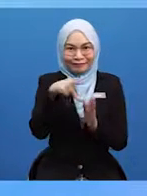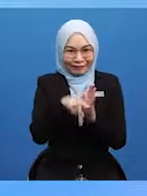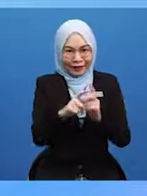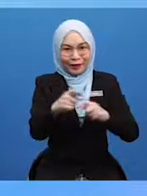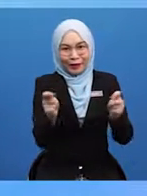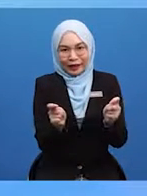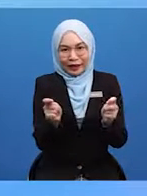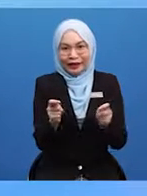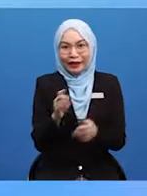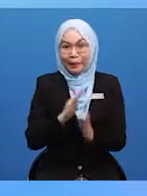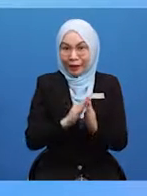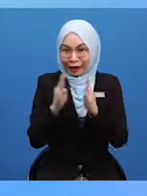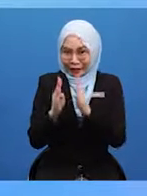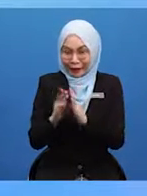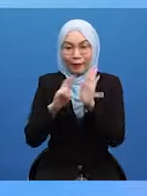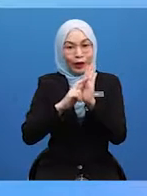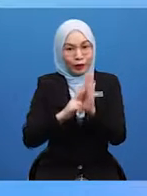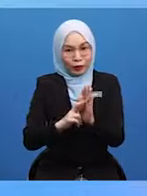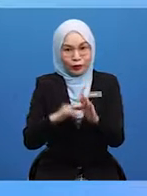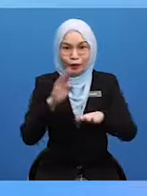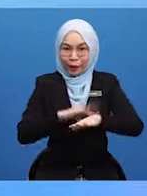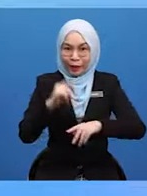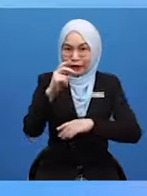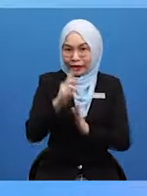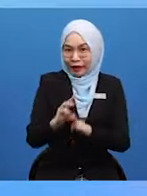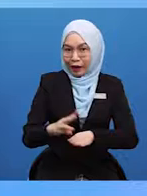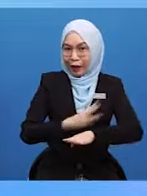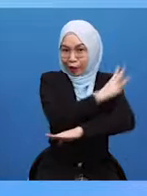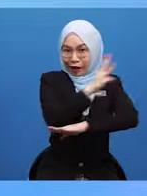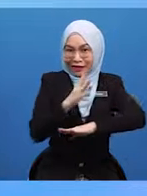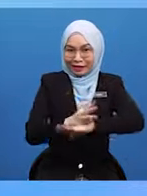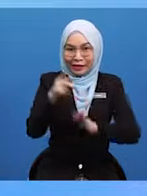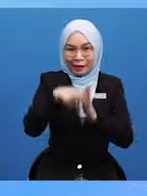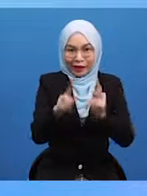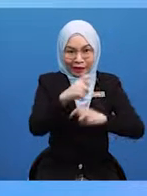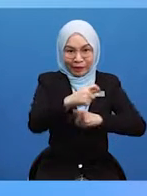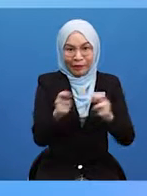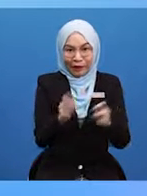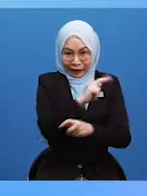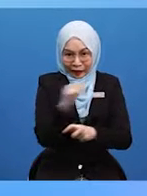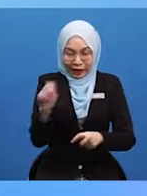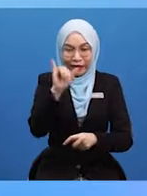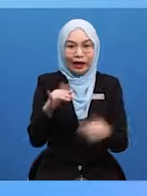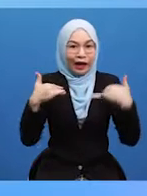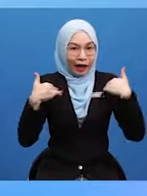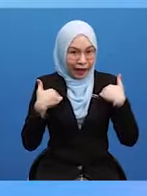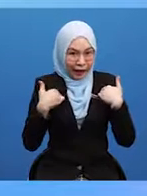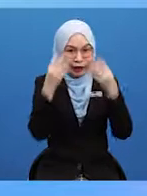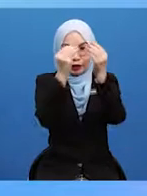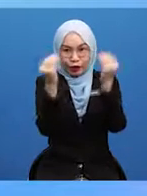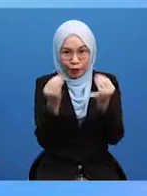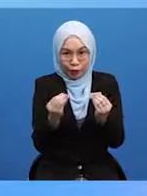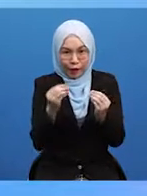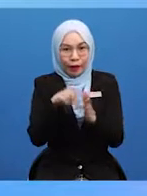bandar merujuk kepada kawasan pertempatan yang mempunyai jumlah penduduk yang